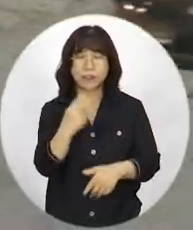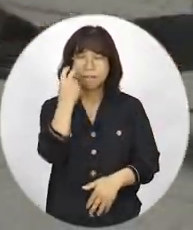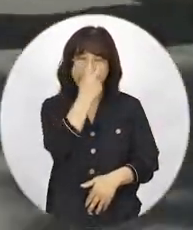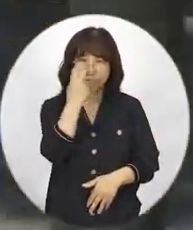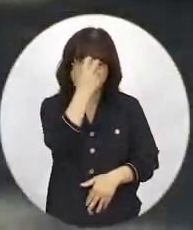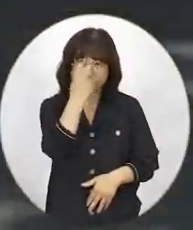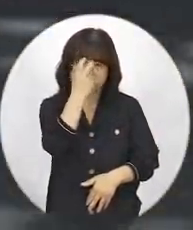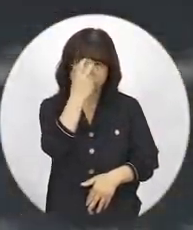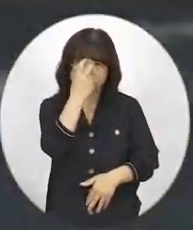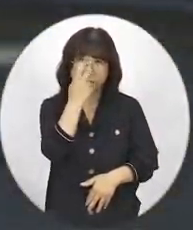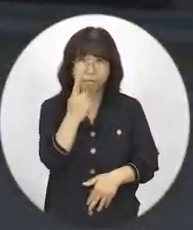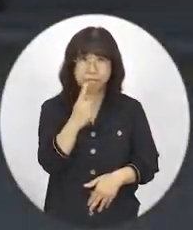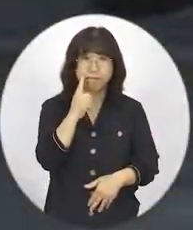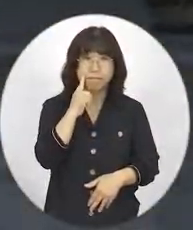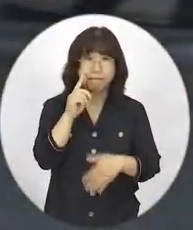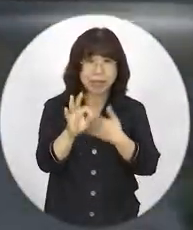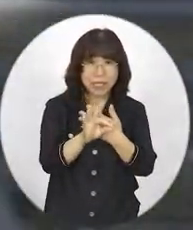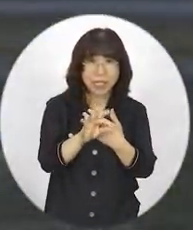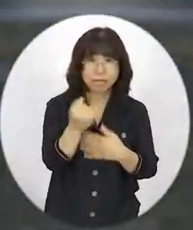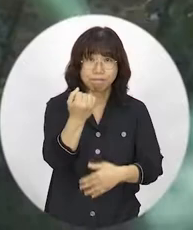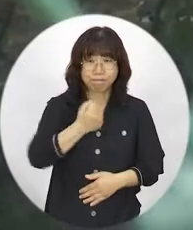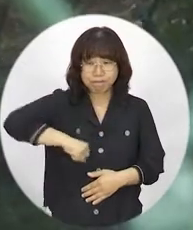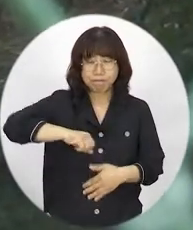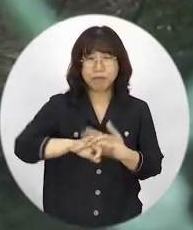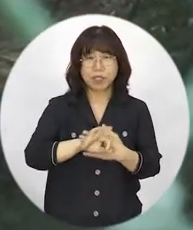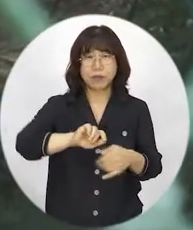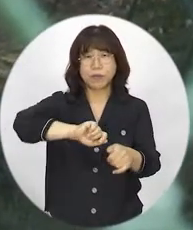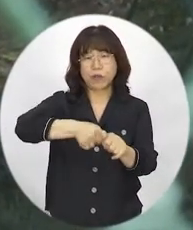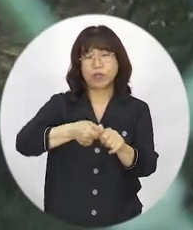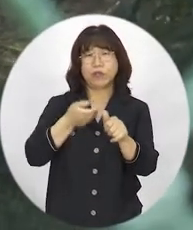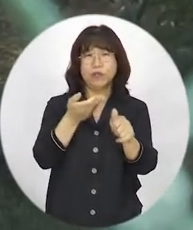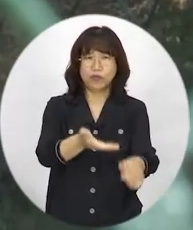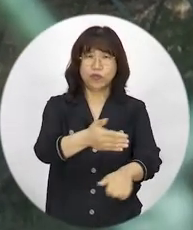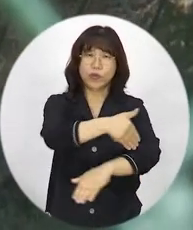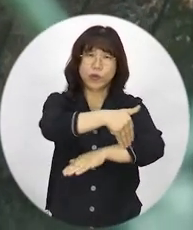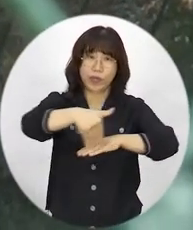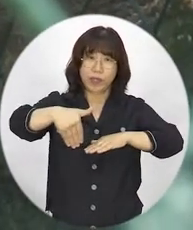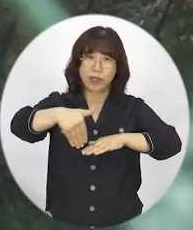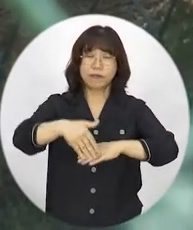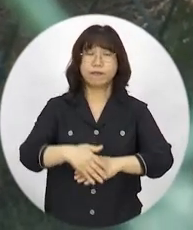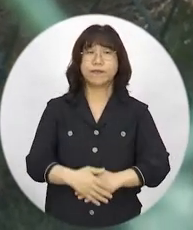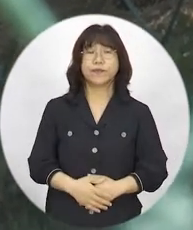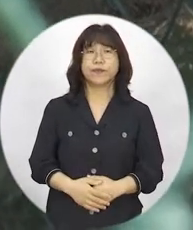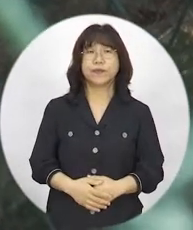안전조치 집중 단속에 나설 예정이며 이를 어길 시 과태료를 부과할 예정입니다.